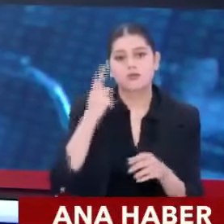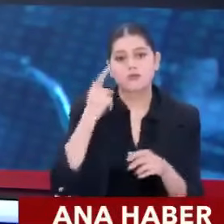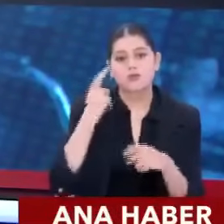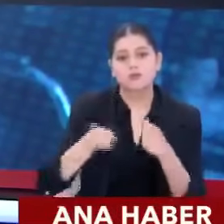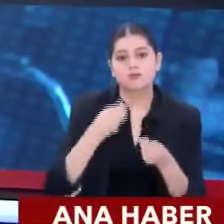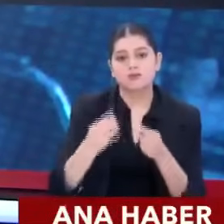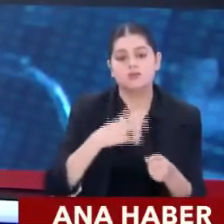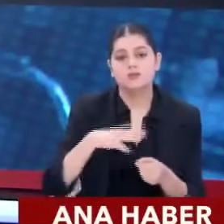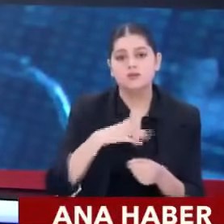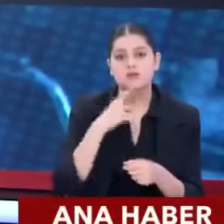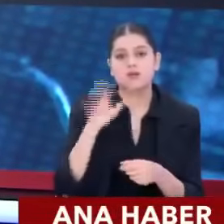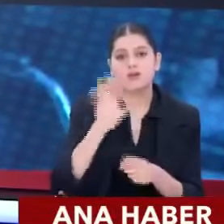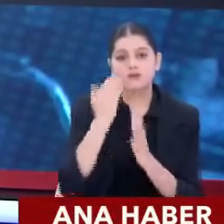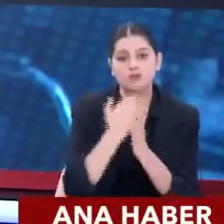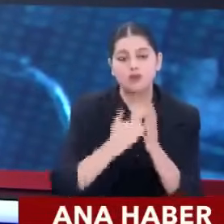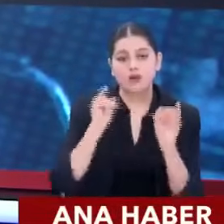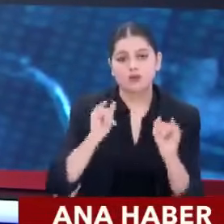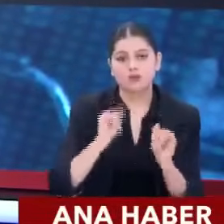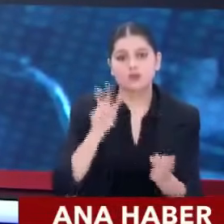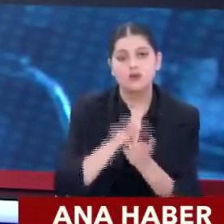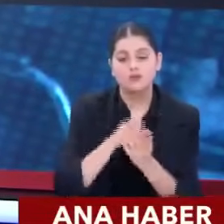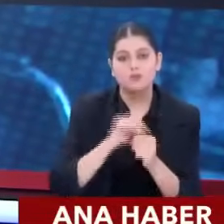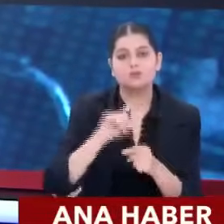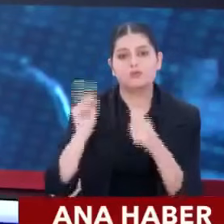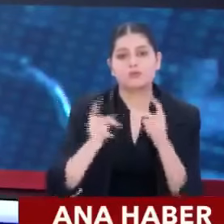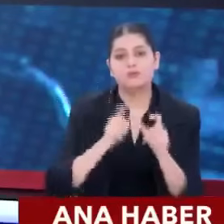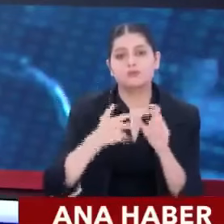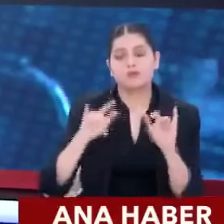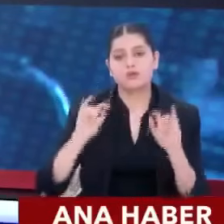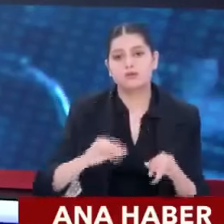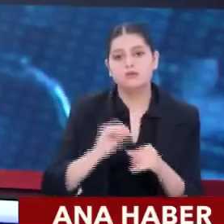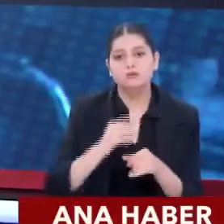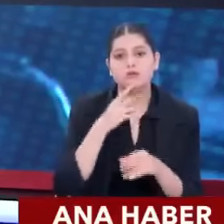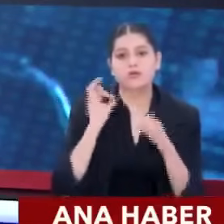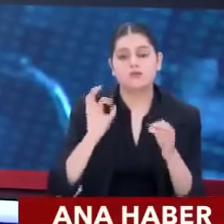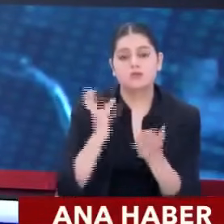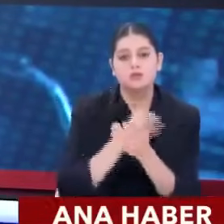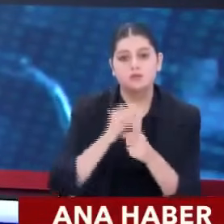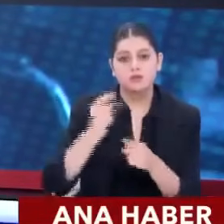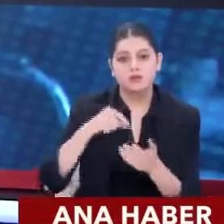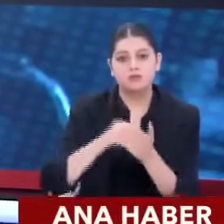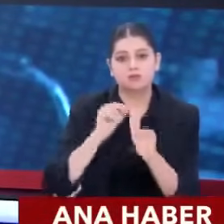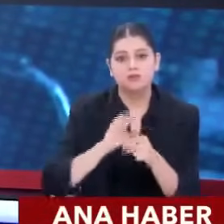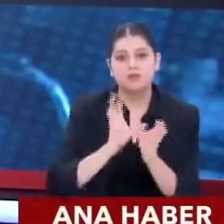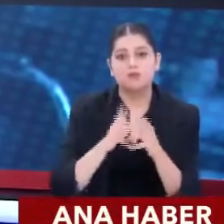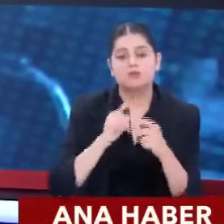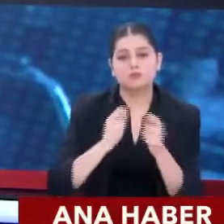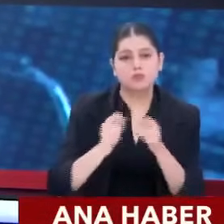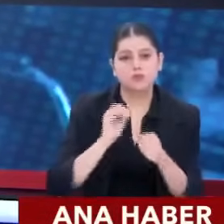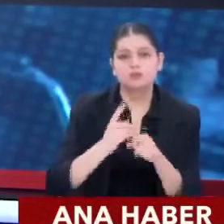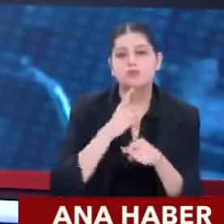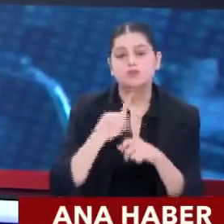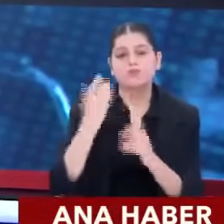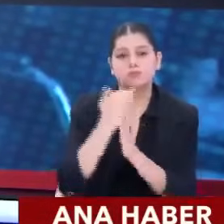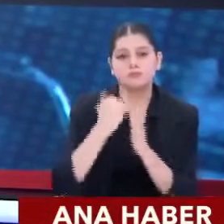görevlilerimiz adına talep edildiler emri maddenin aynı şekilde kabulü ve diğer sosyal haklar hususunda da önemli kazanımlara imza attığımız toplu sözleşmemizin